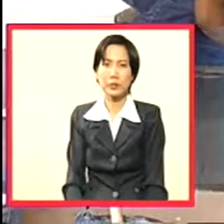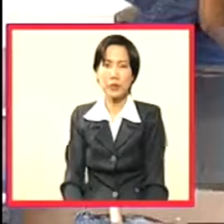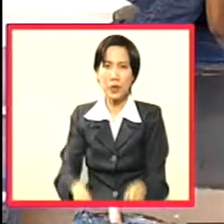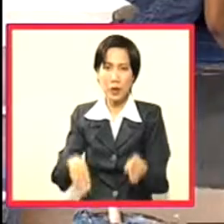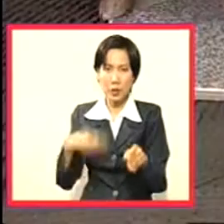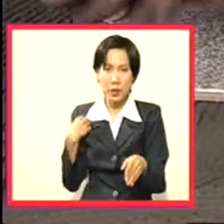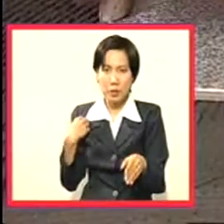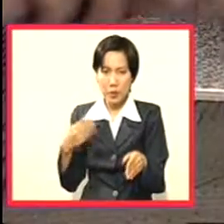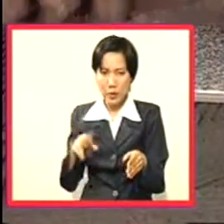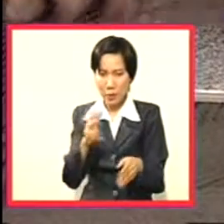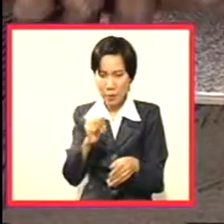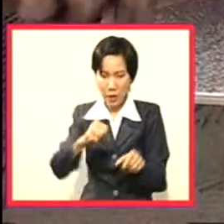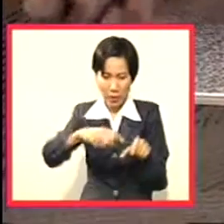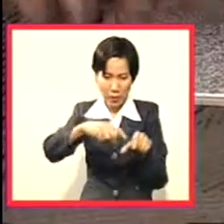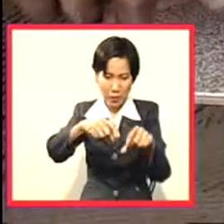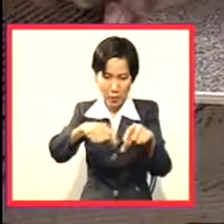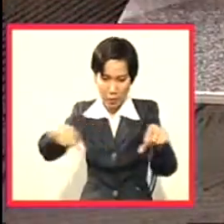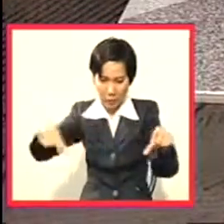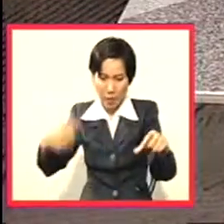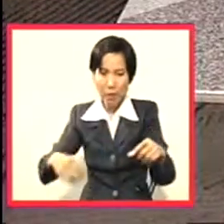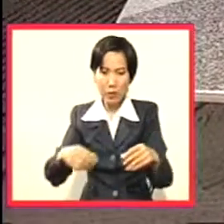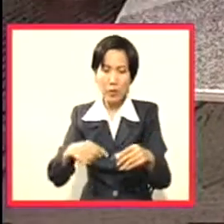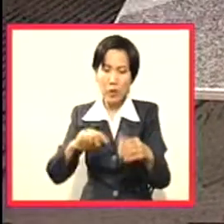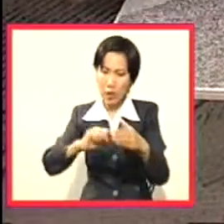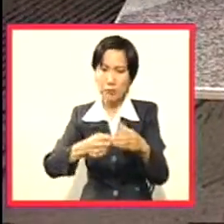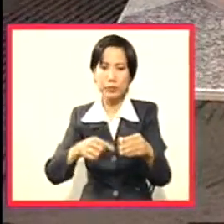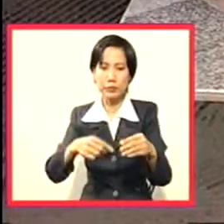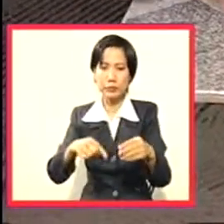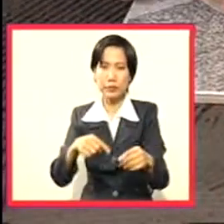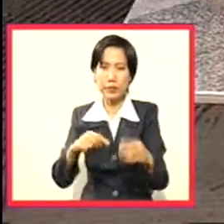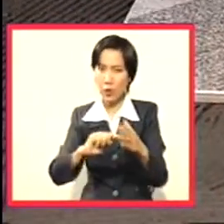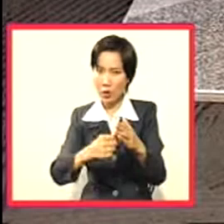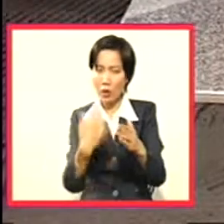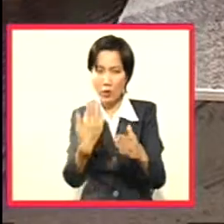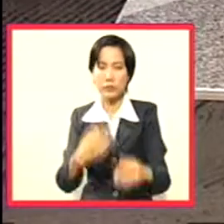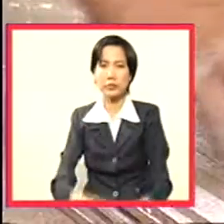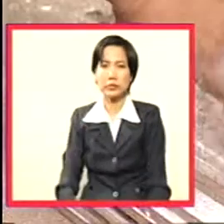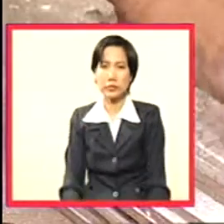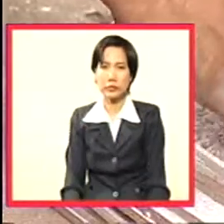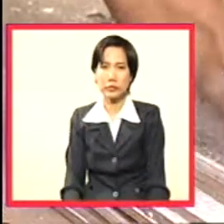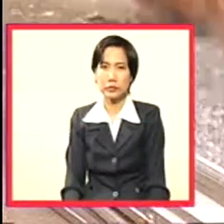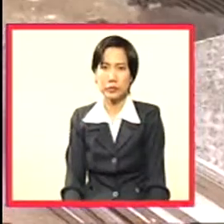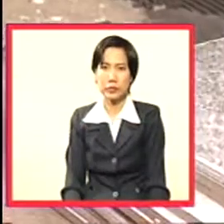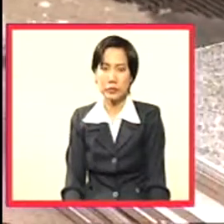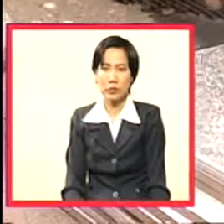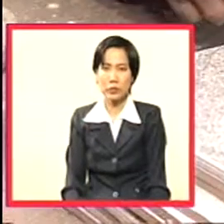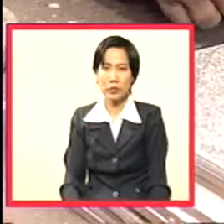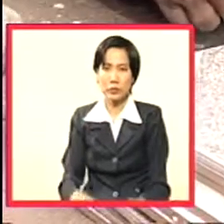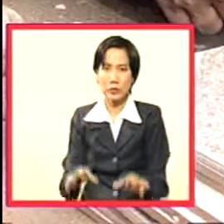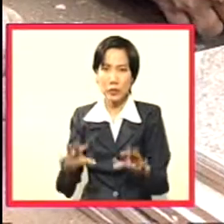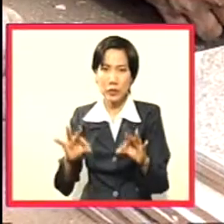ดของไม้แบบด้วยการทากาวซีเมนต์หรือปูนและทรายที่ผสมไว้ลงไปบนพื้นคอนกรีตก่อนประมาณ